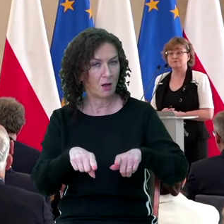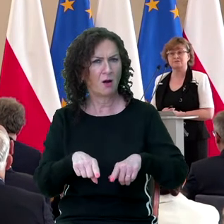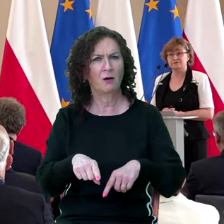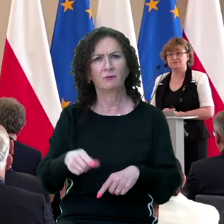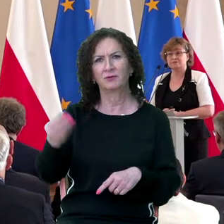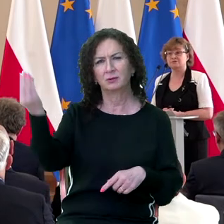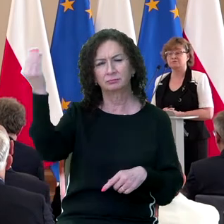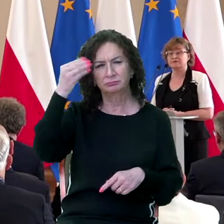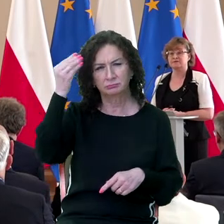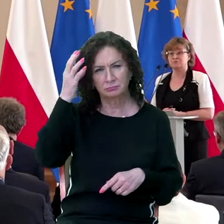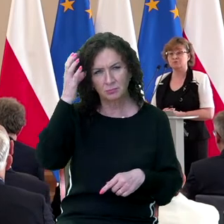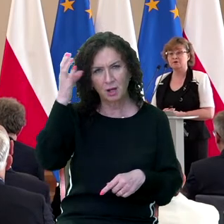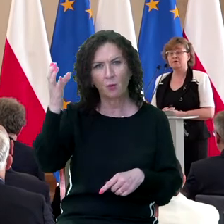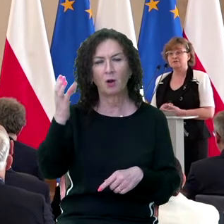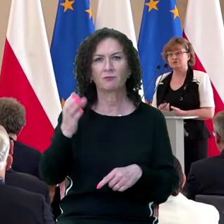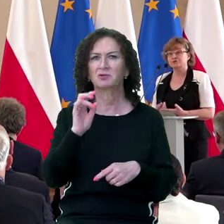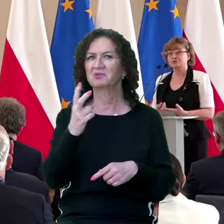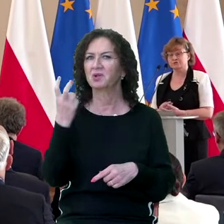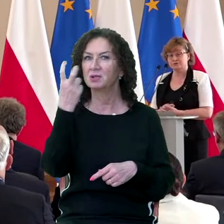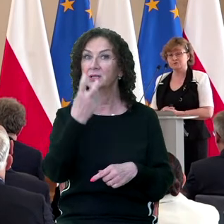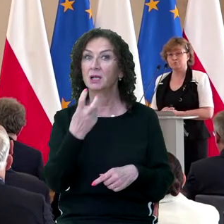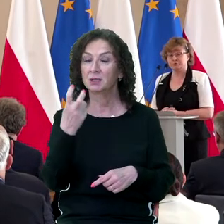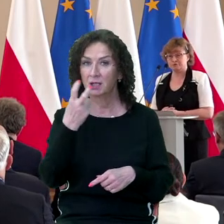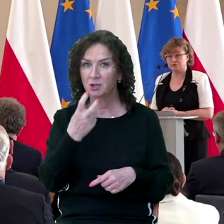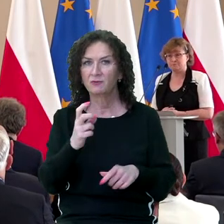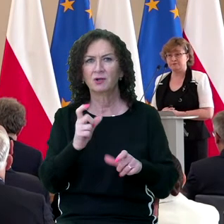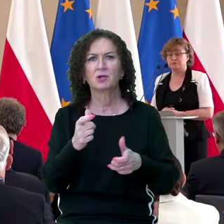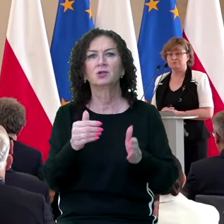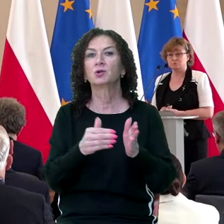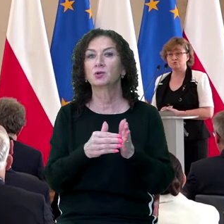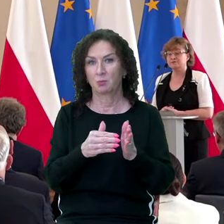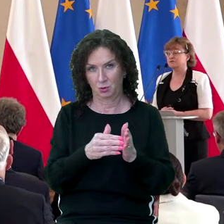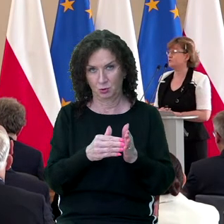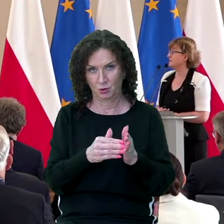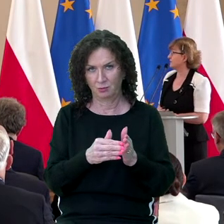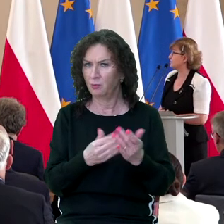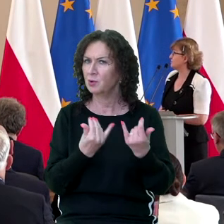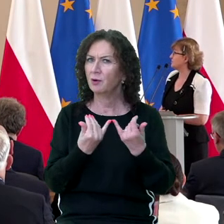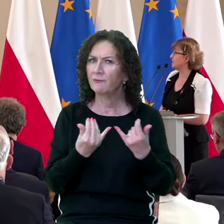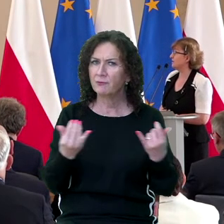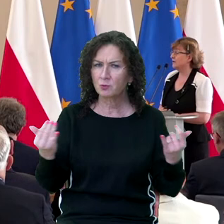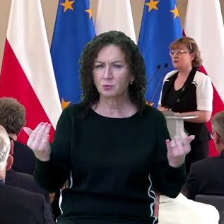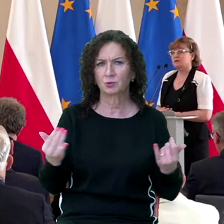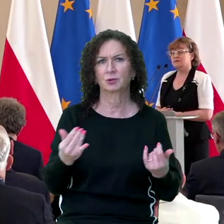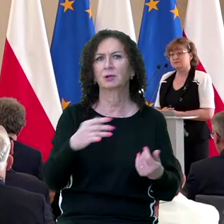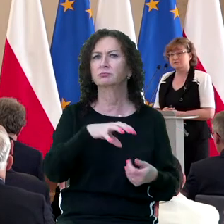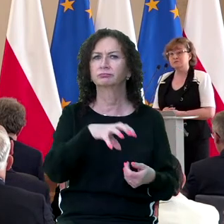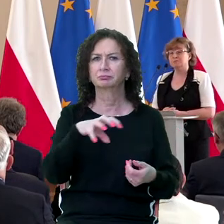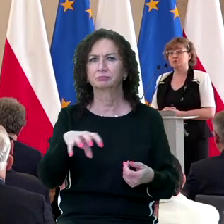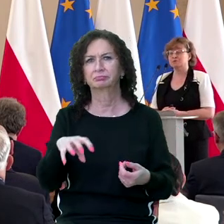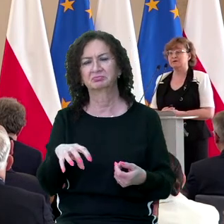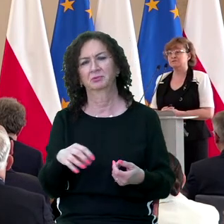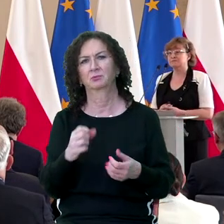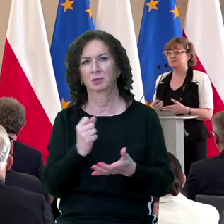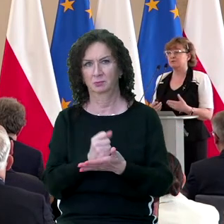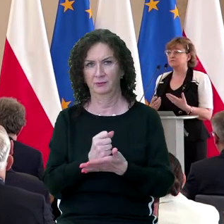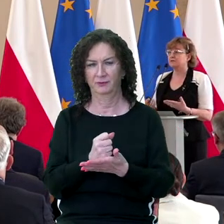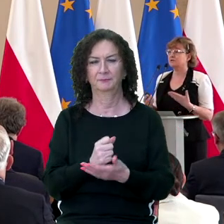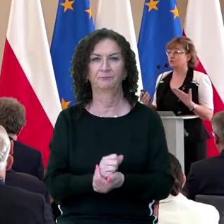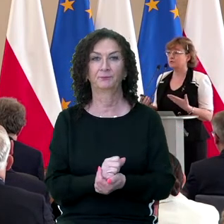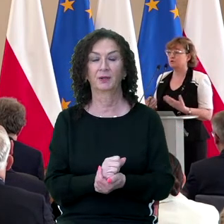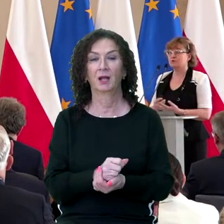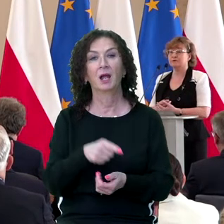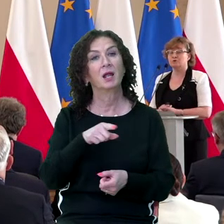naukowcowi zainteresowanemu coś, co jest mu potrzebne w różnych dziedzinach życia. I jesteśmy, proszę Państwa, wbrew